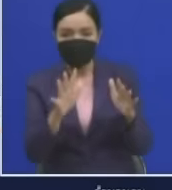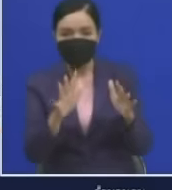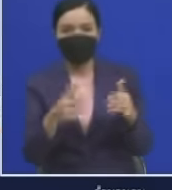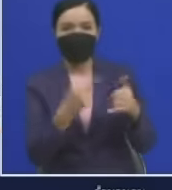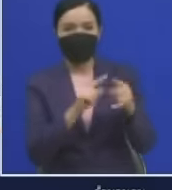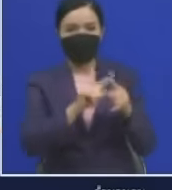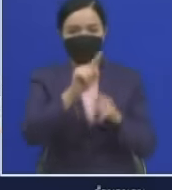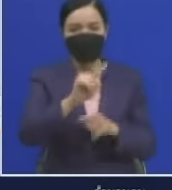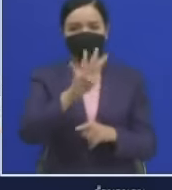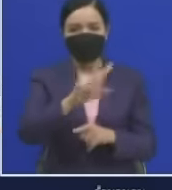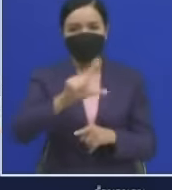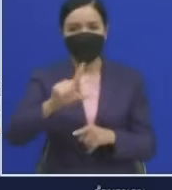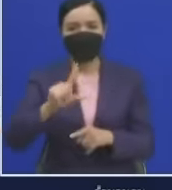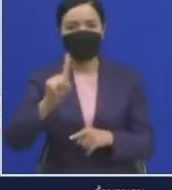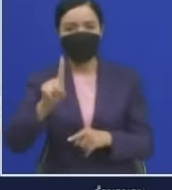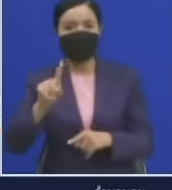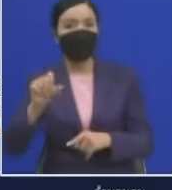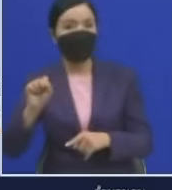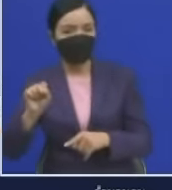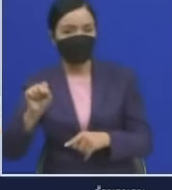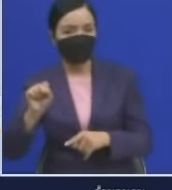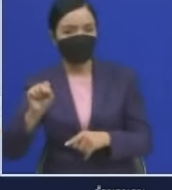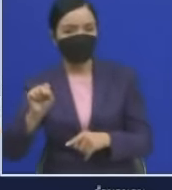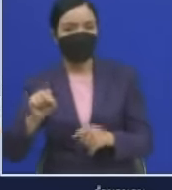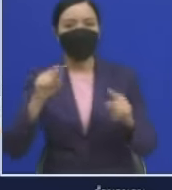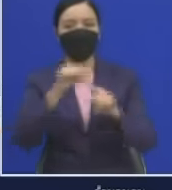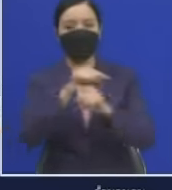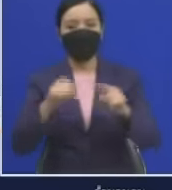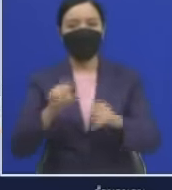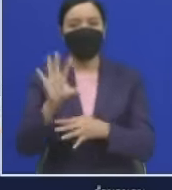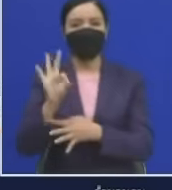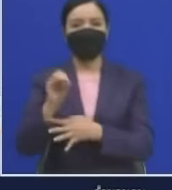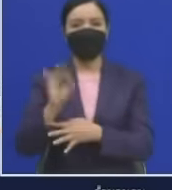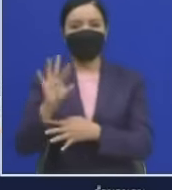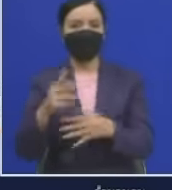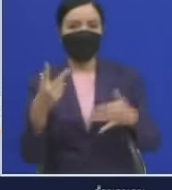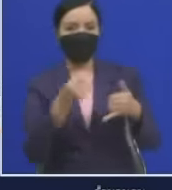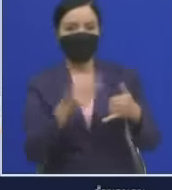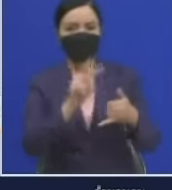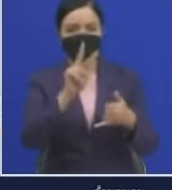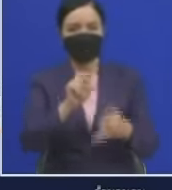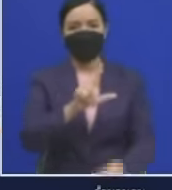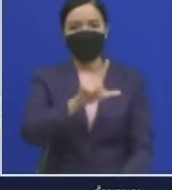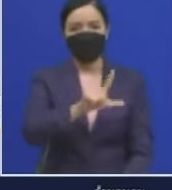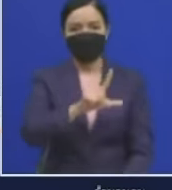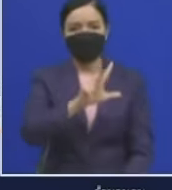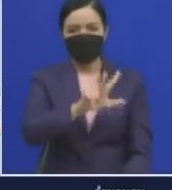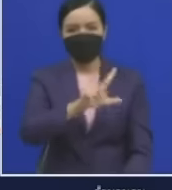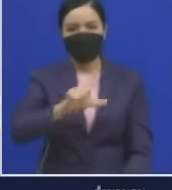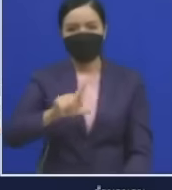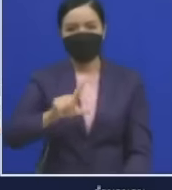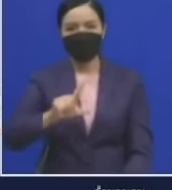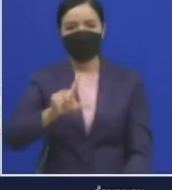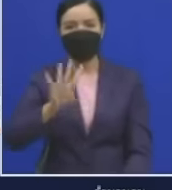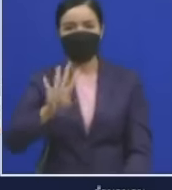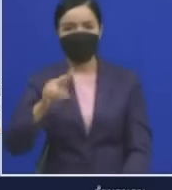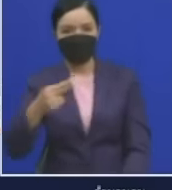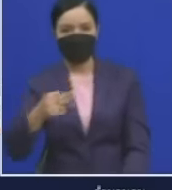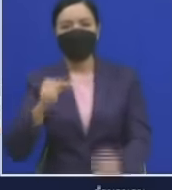1 4ล้านกับอีก 100,000 กว่าคนคิดเป็น 95% ค่ะ เข็ม2เนี่ย3ล้านกับอีก 40,000 กว่าคนคิ